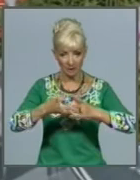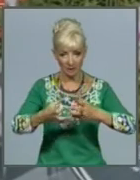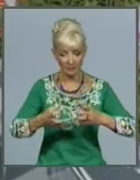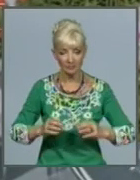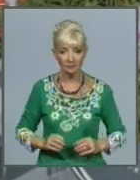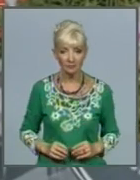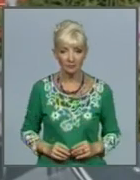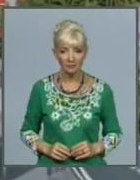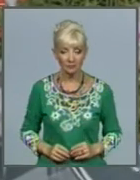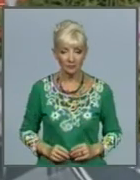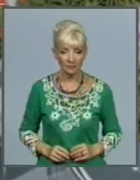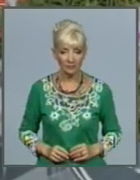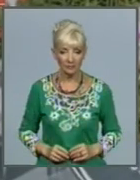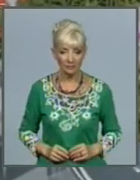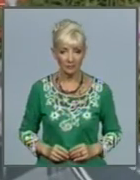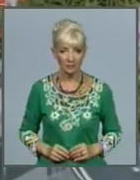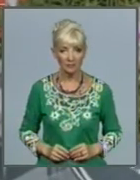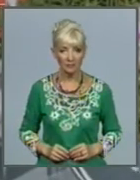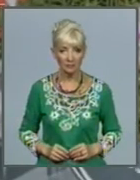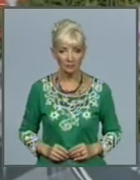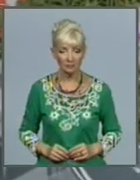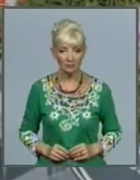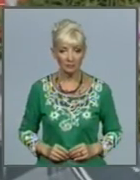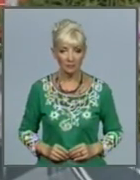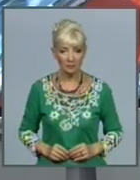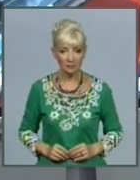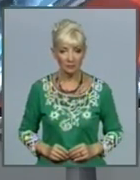Марія Соловйова, Олег Синицький, Харківські Звістя.